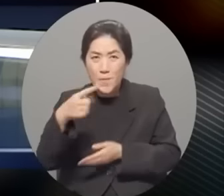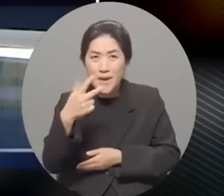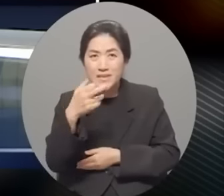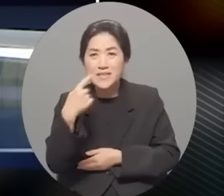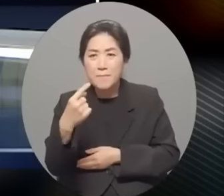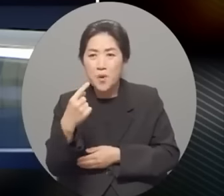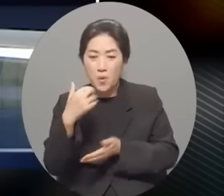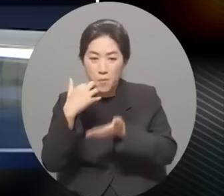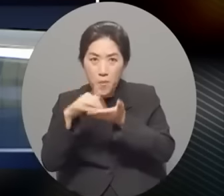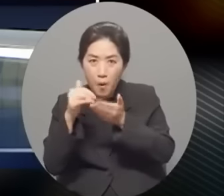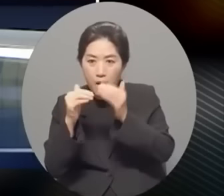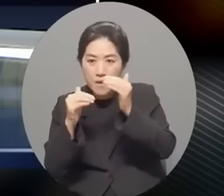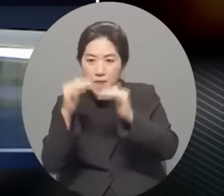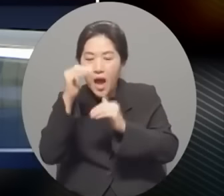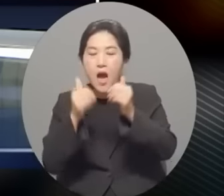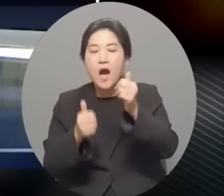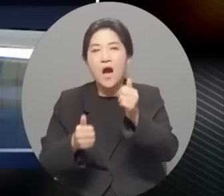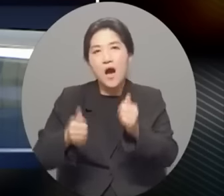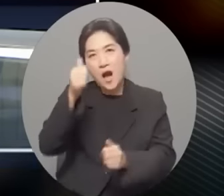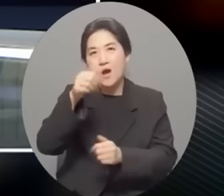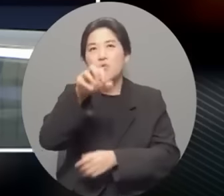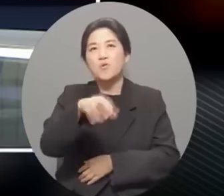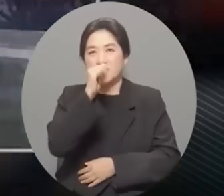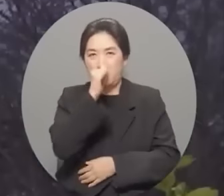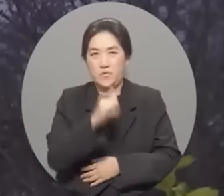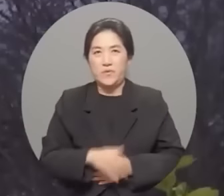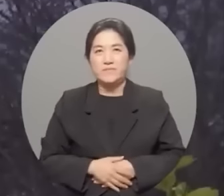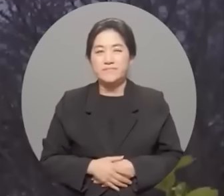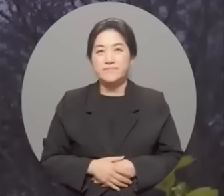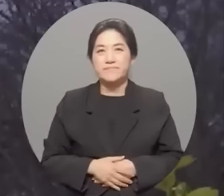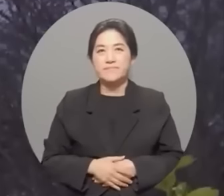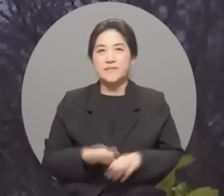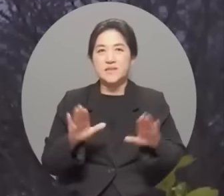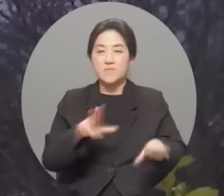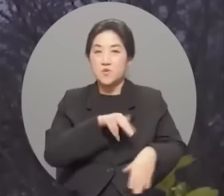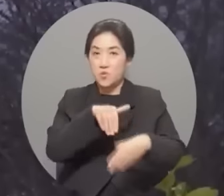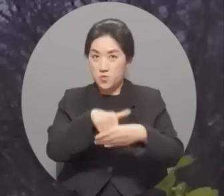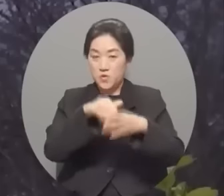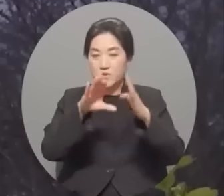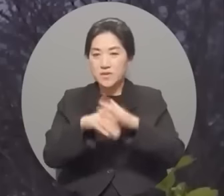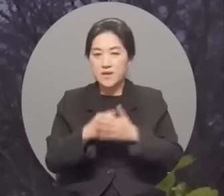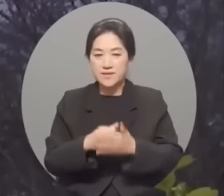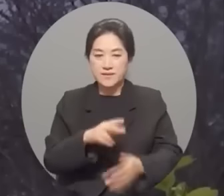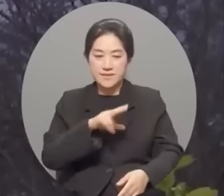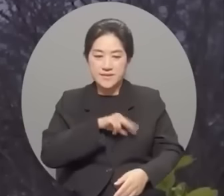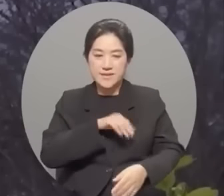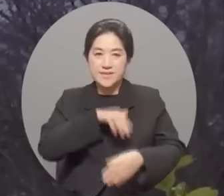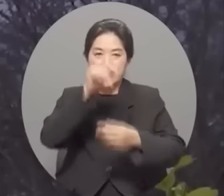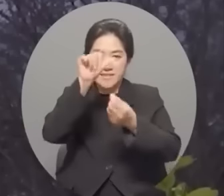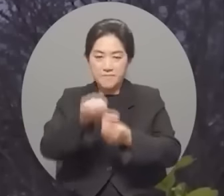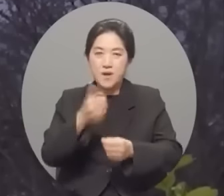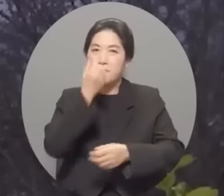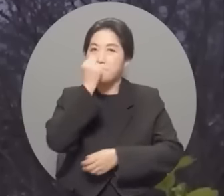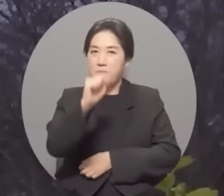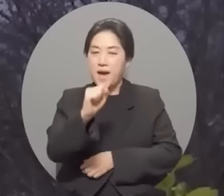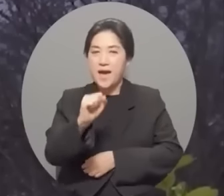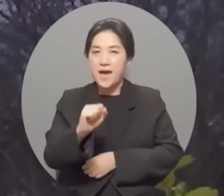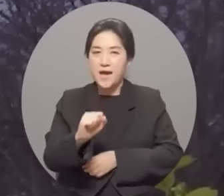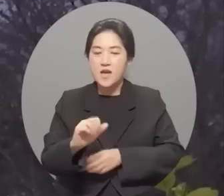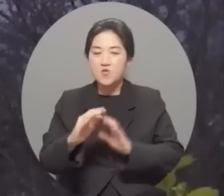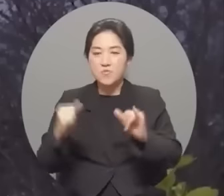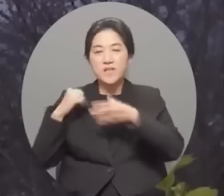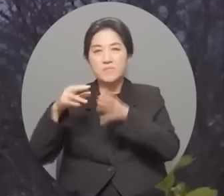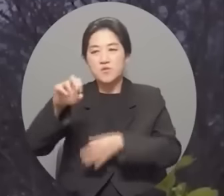했 가 갈린 지역구도 있습니다 이번 총선에선 오선에 도전하는 현역의원 국민의 힘 윤상현